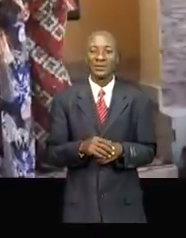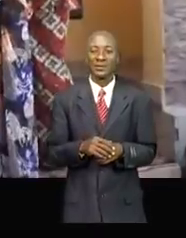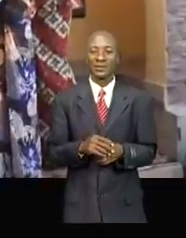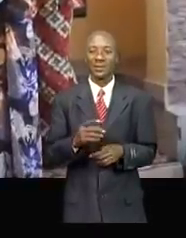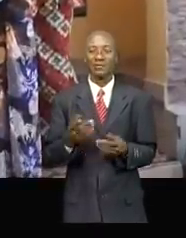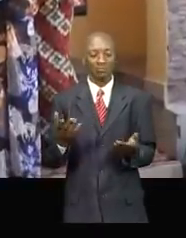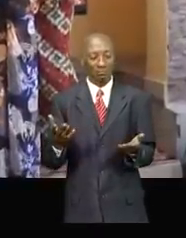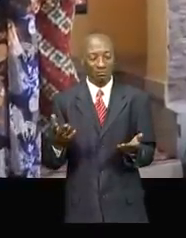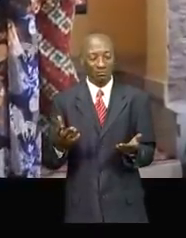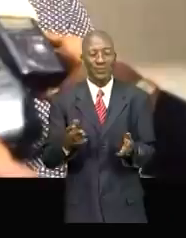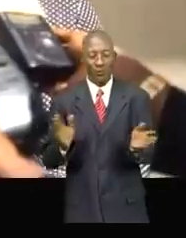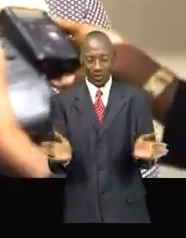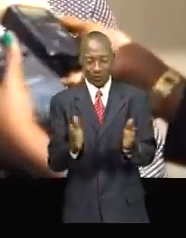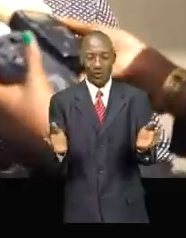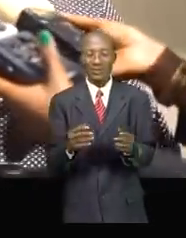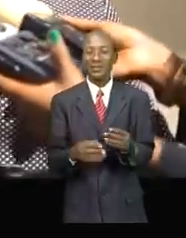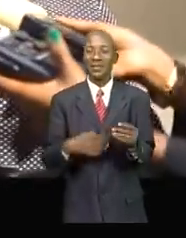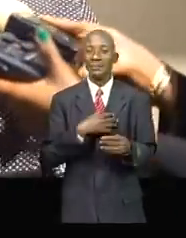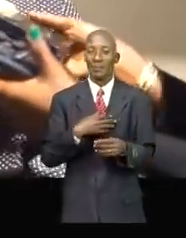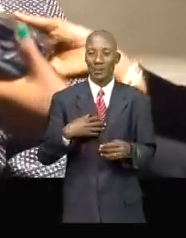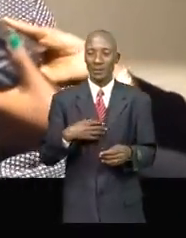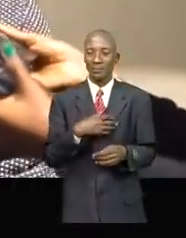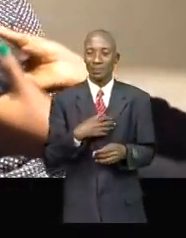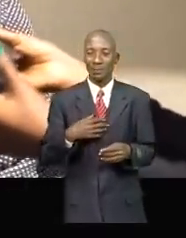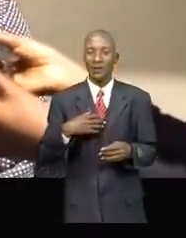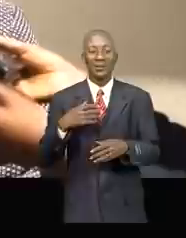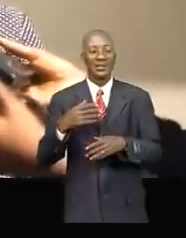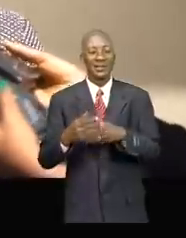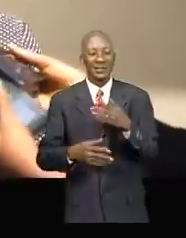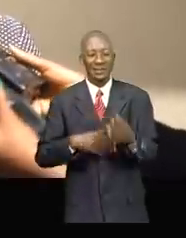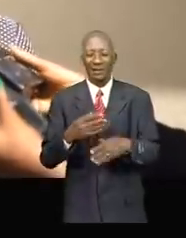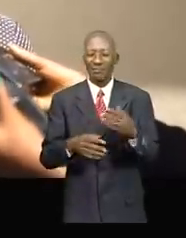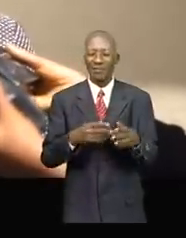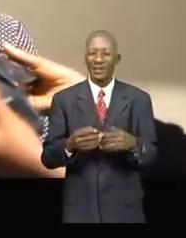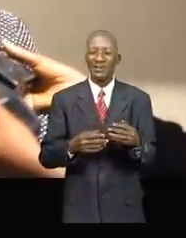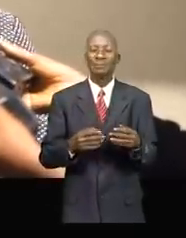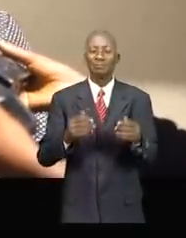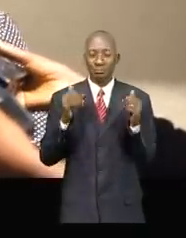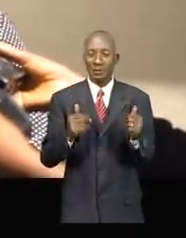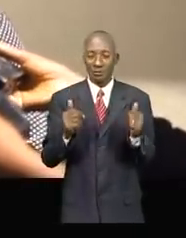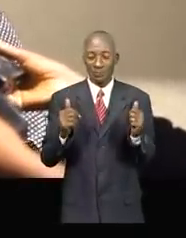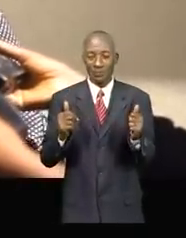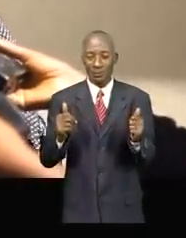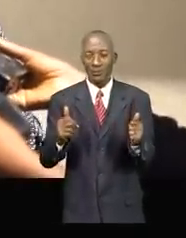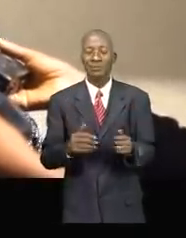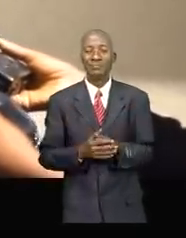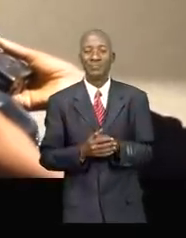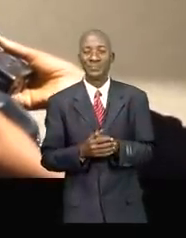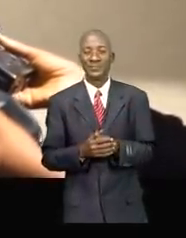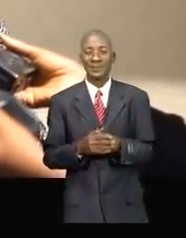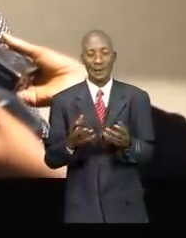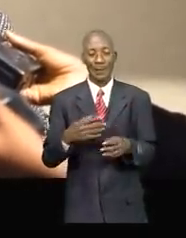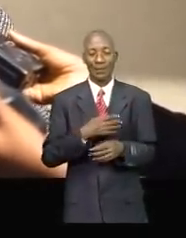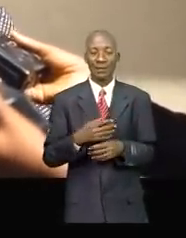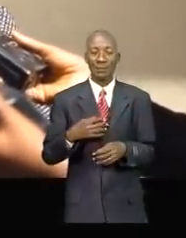du géant Congo. Mais une émotion incroyable parce que c'est la première fois vraiment que les femmes de lettres